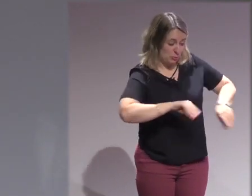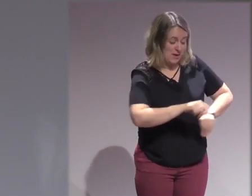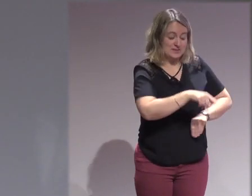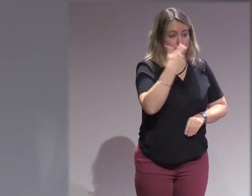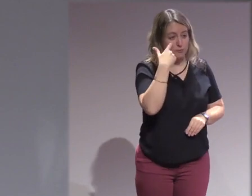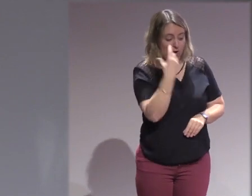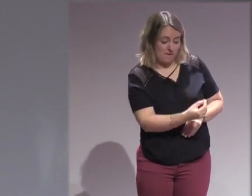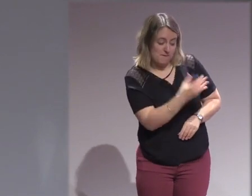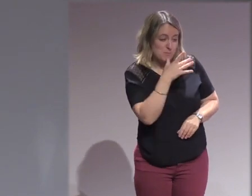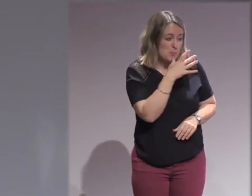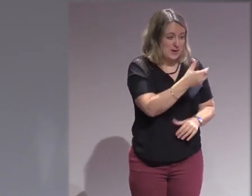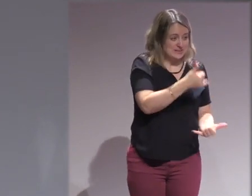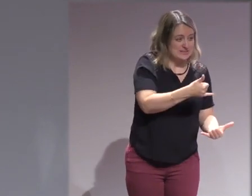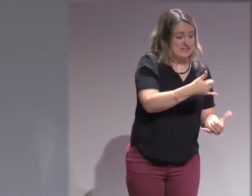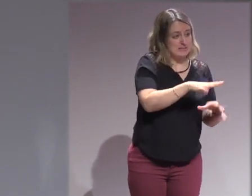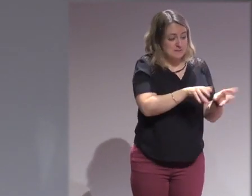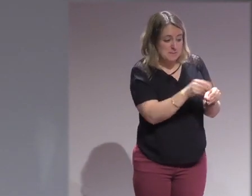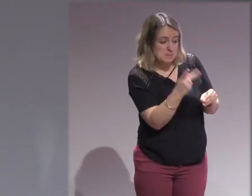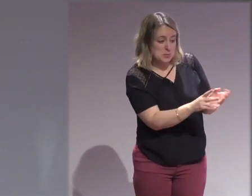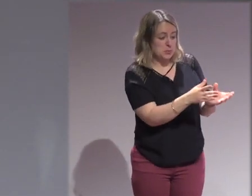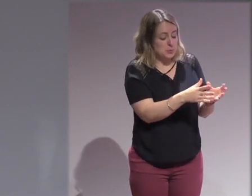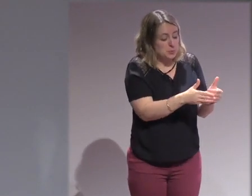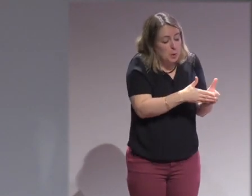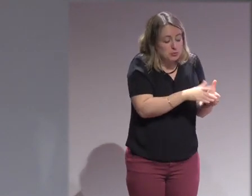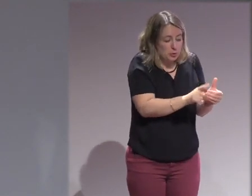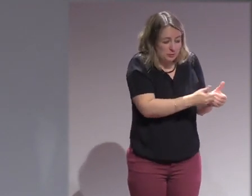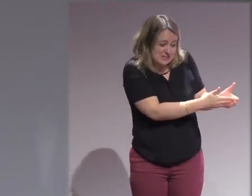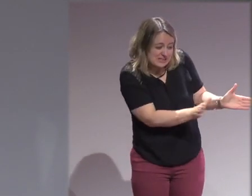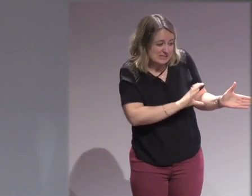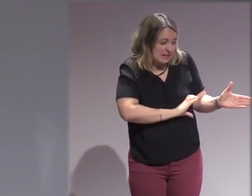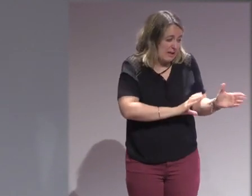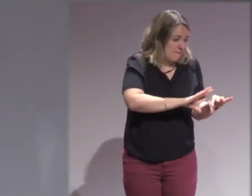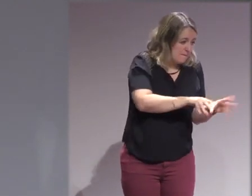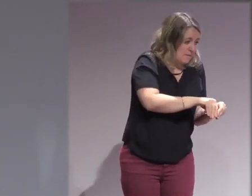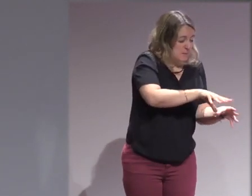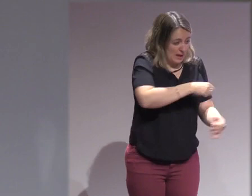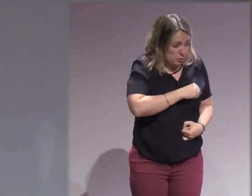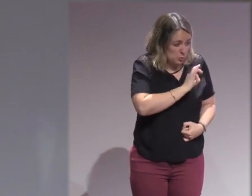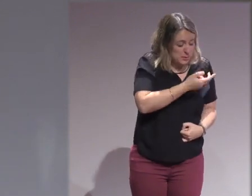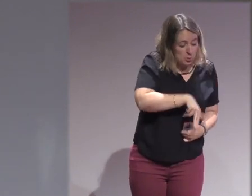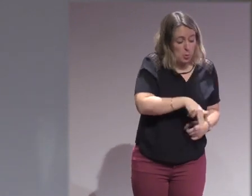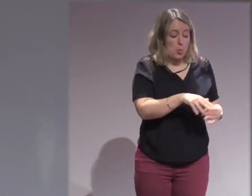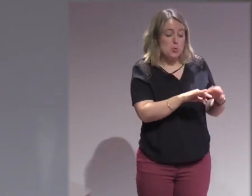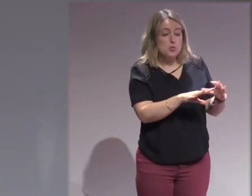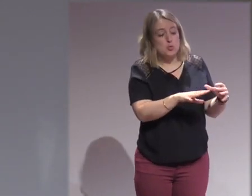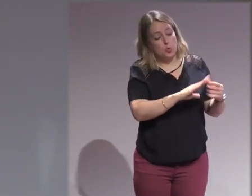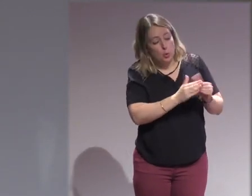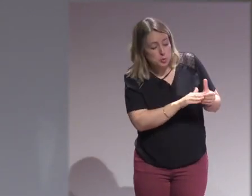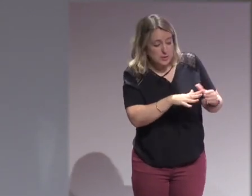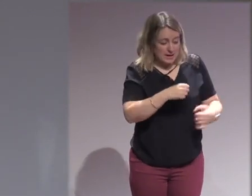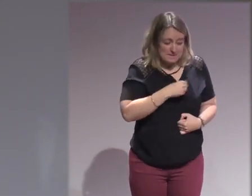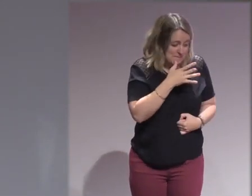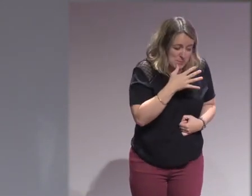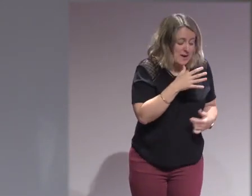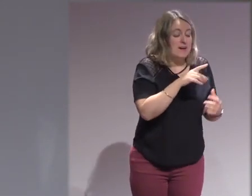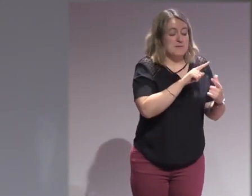vu si l'enfant pouvait être adopté dans sa famille élargie, dans sa communauté, dans le pays, et si vraiment c'est pas possible, effectivement, à